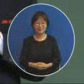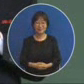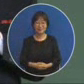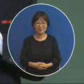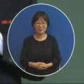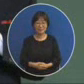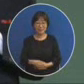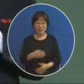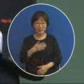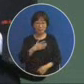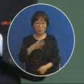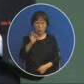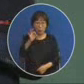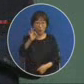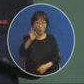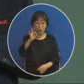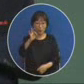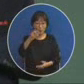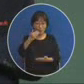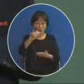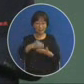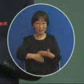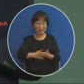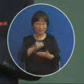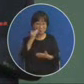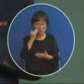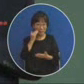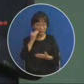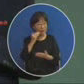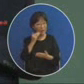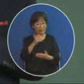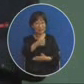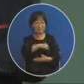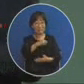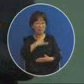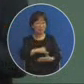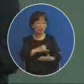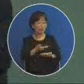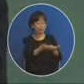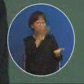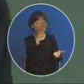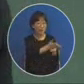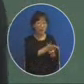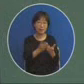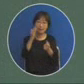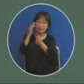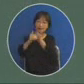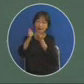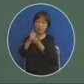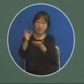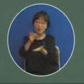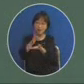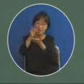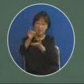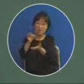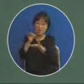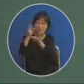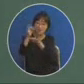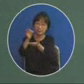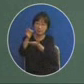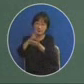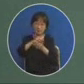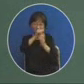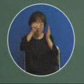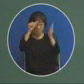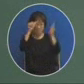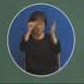남으면 자녀한테 주지 말고 하나님께 다 받으면 그렇게 되지 않겠냐? And I think to myself, if I don't leave behind any inheritance to my children and I devote myself solely to God, perhaps I